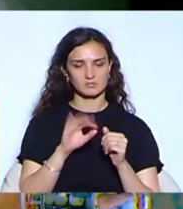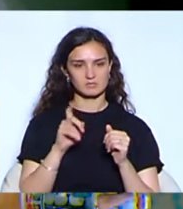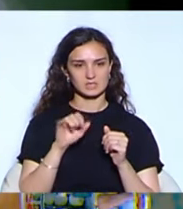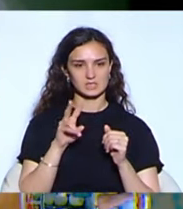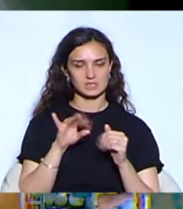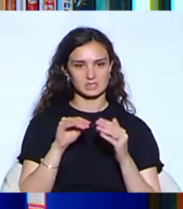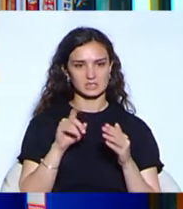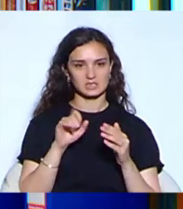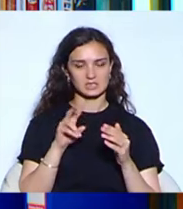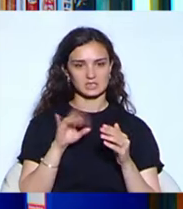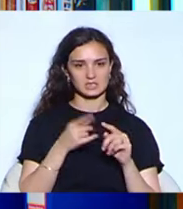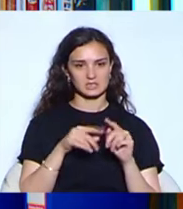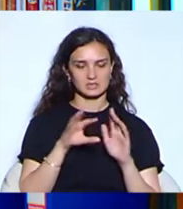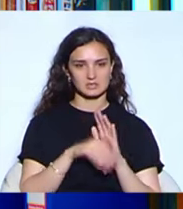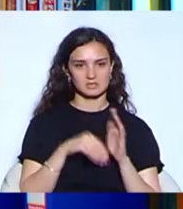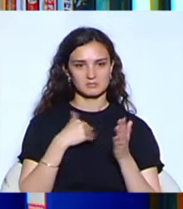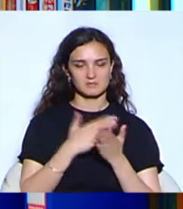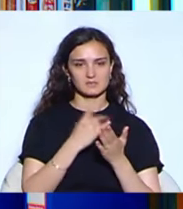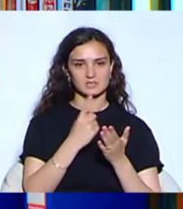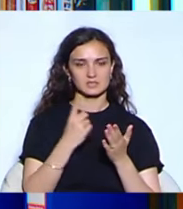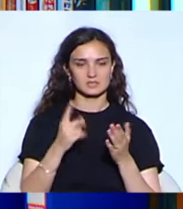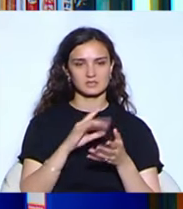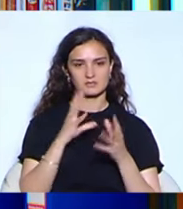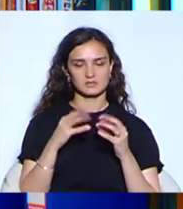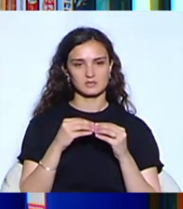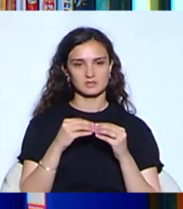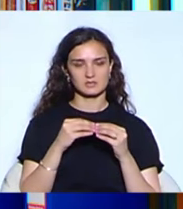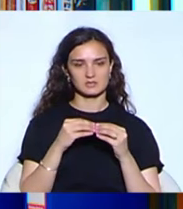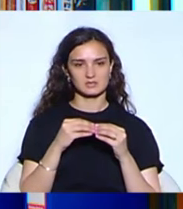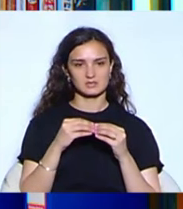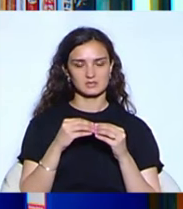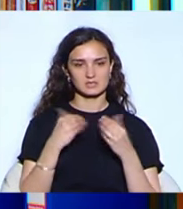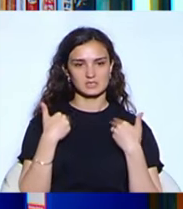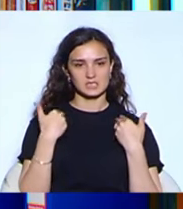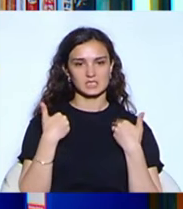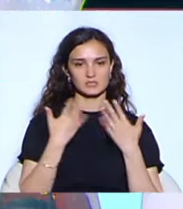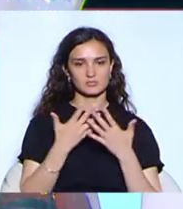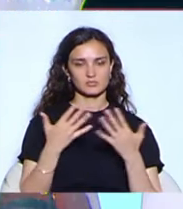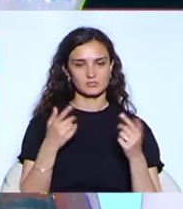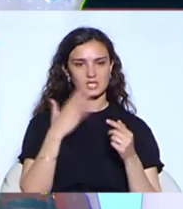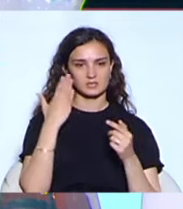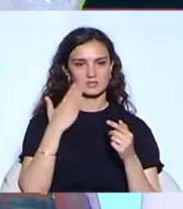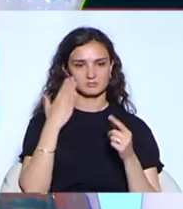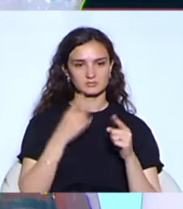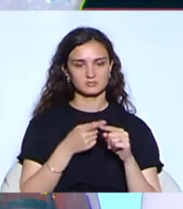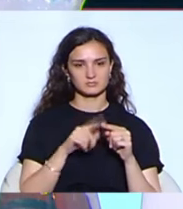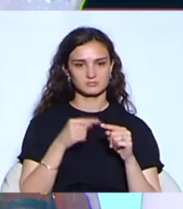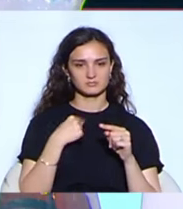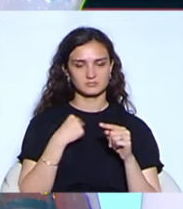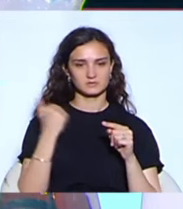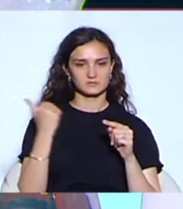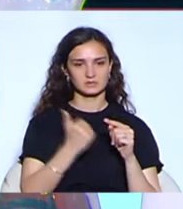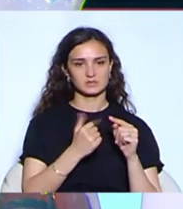ხილის ზონას, ხილის ზონაში მე მაქვს ერთ-ერთი ყველაზე სასარგებლო სეზონური პროდუქტი, ეს გახლავთ ატამი. მე